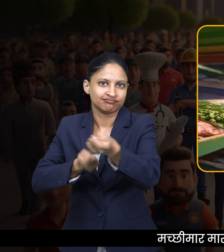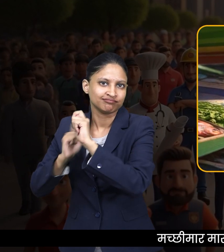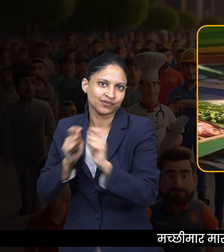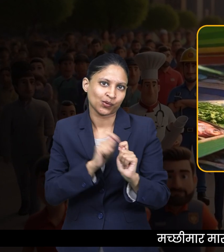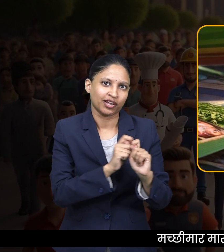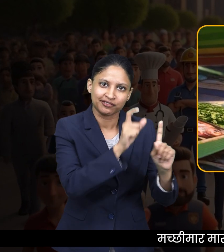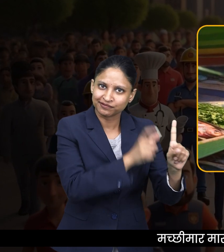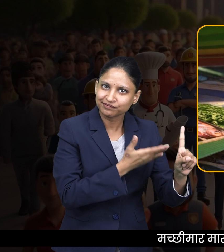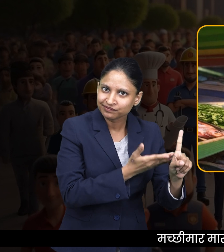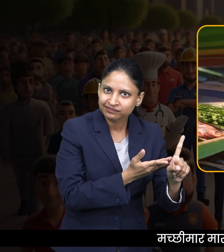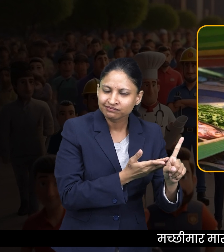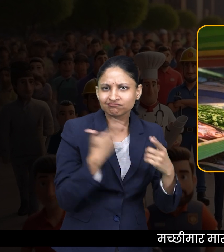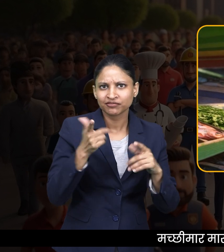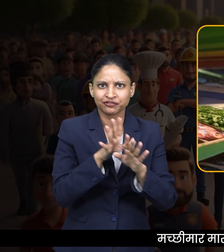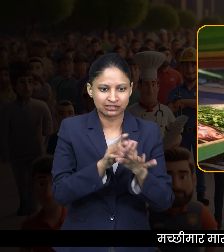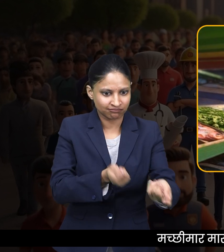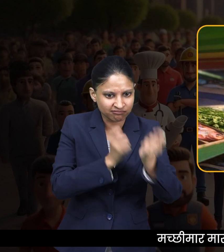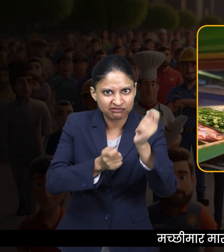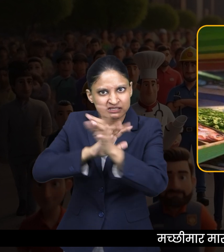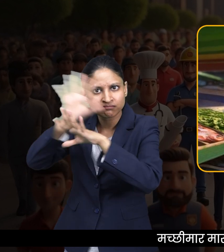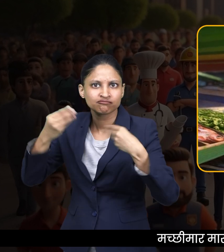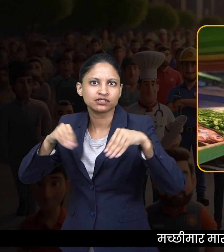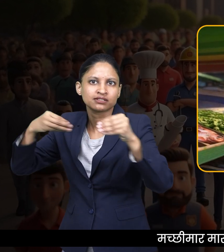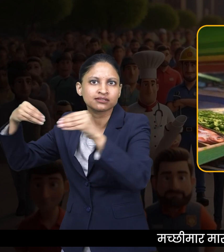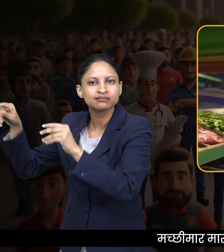मच्छीमार मासे पकडतो आणि विकतो.